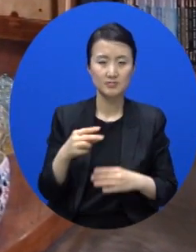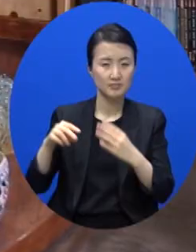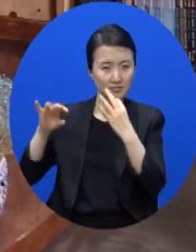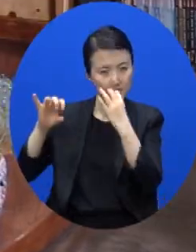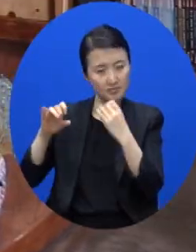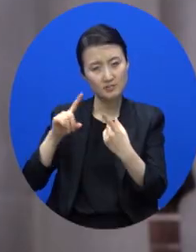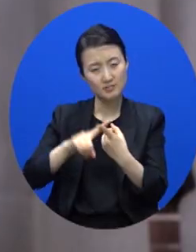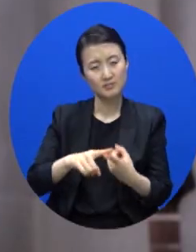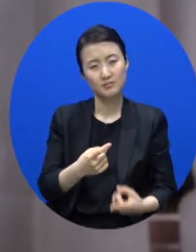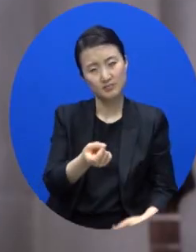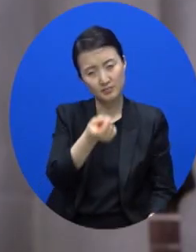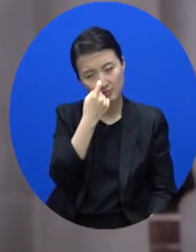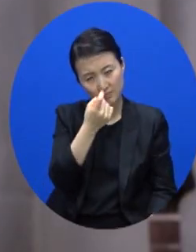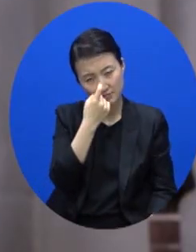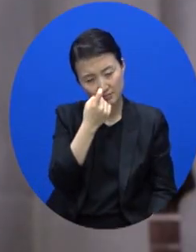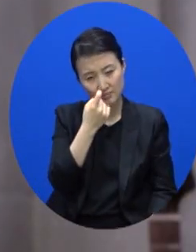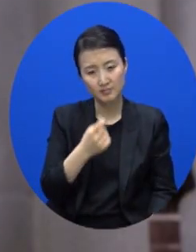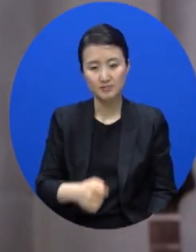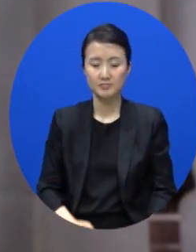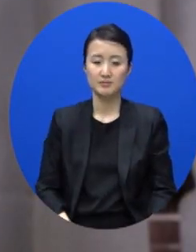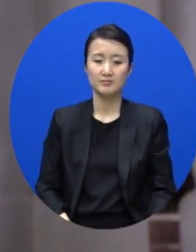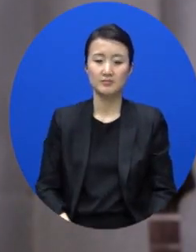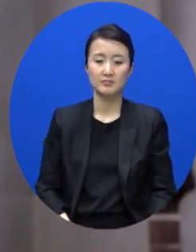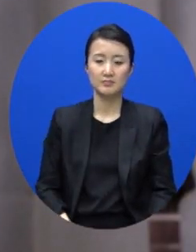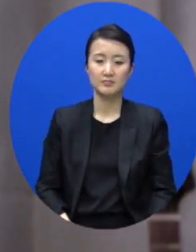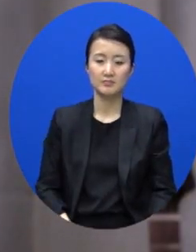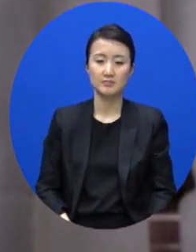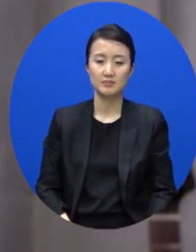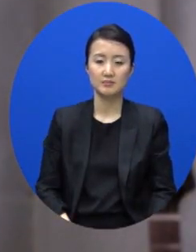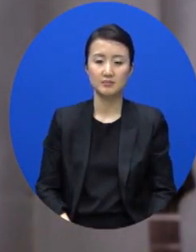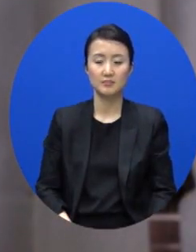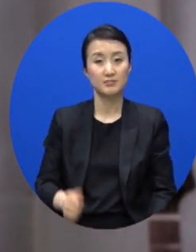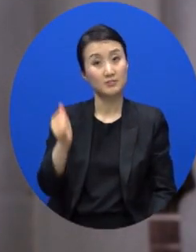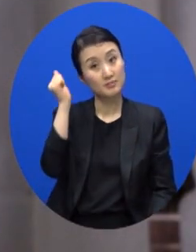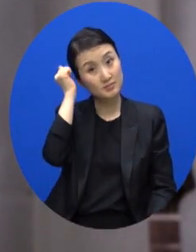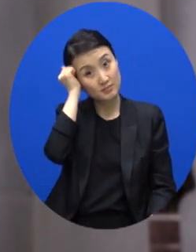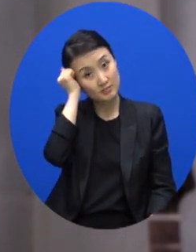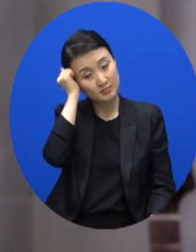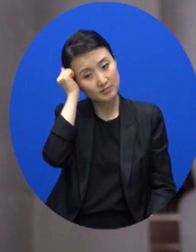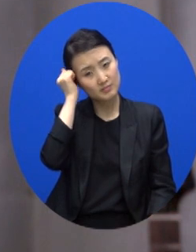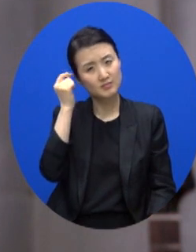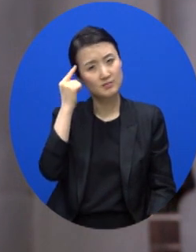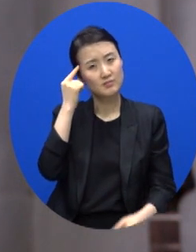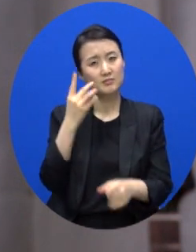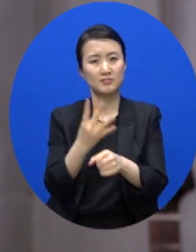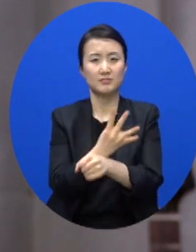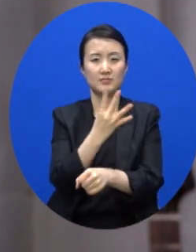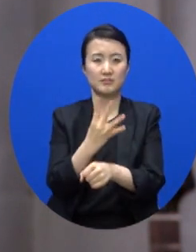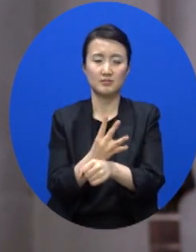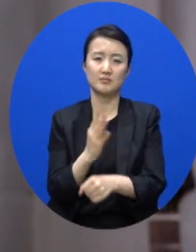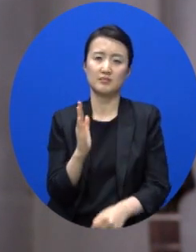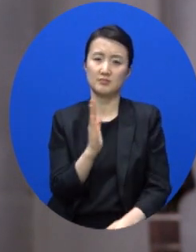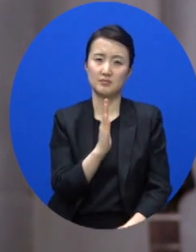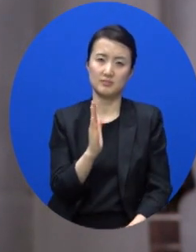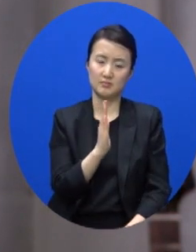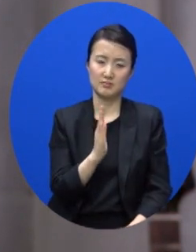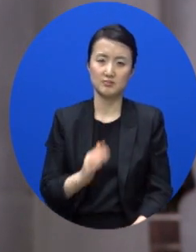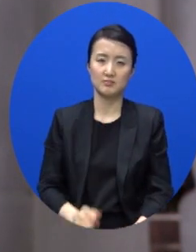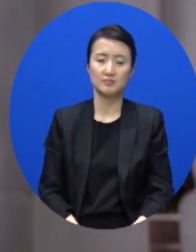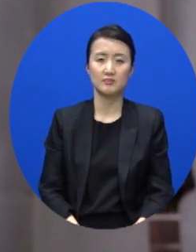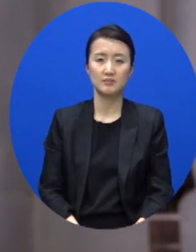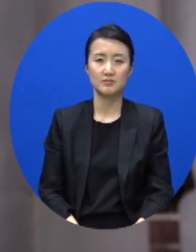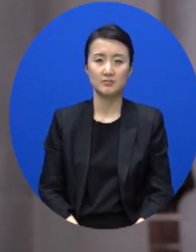합니다. 이래 하면서 잠은 4시간 정도밖에